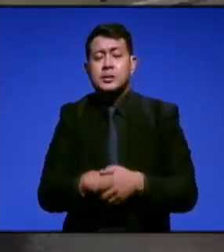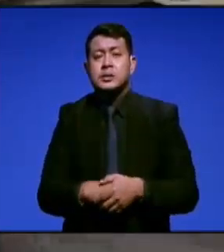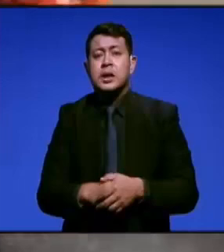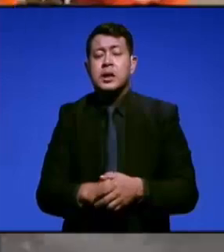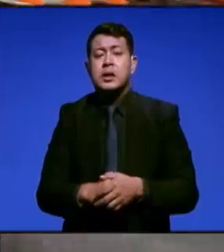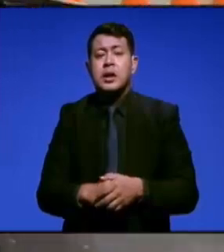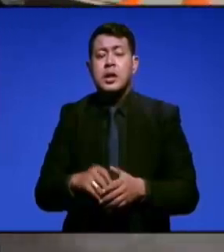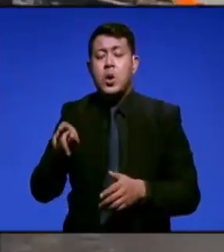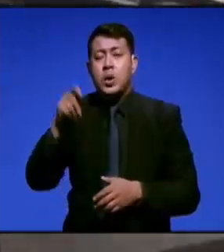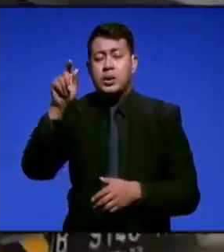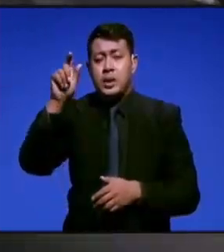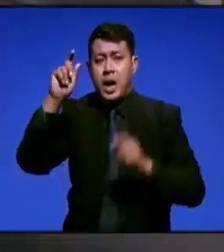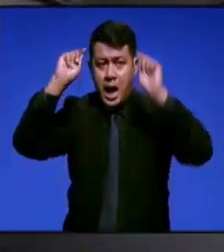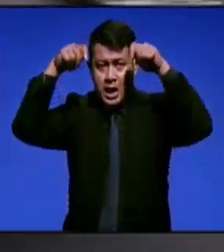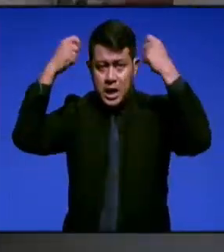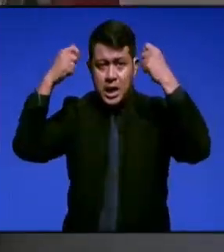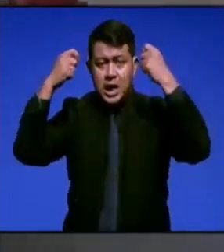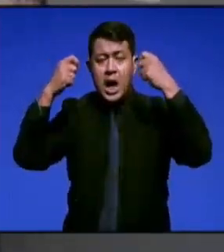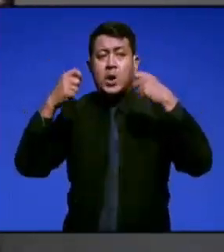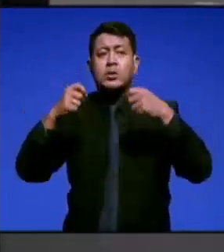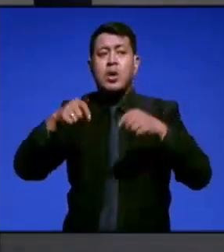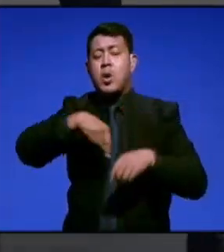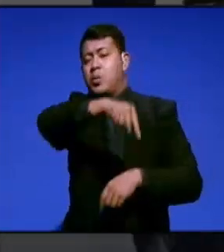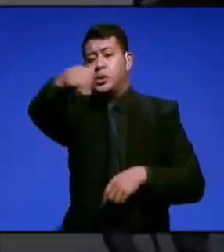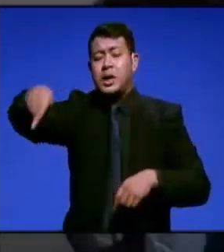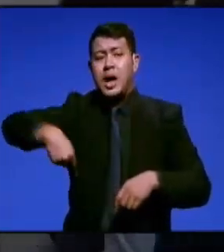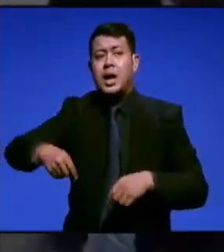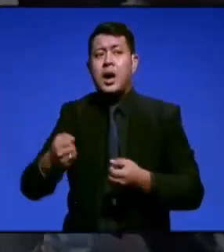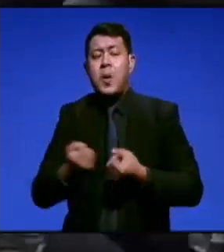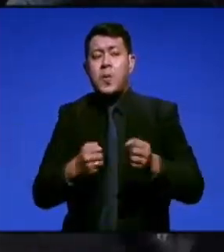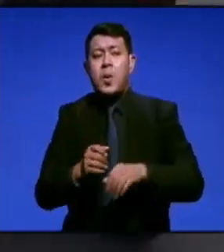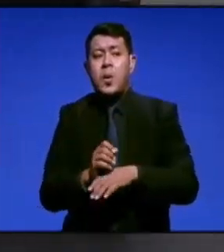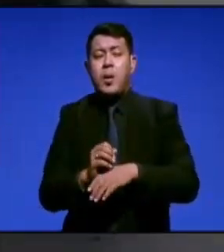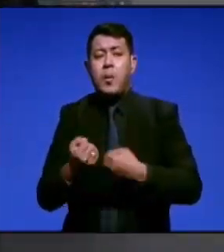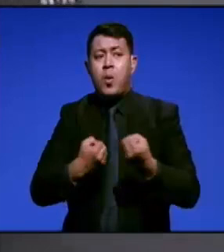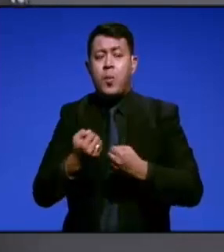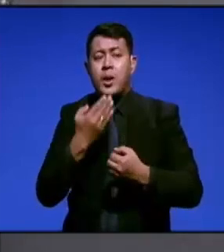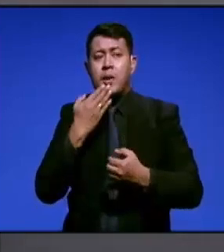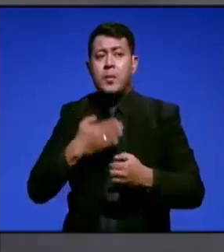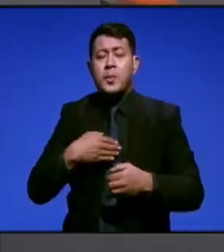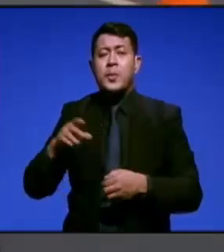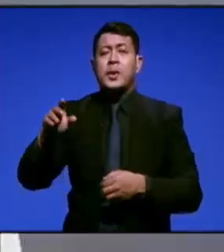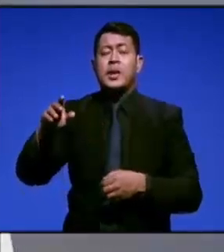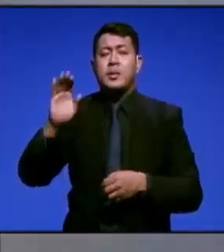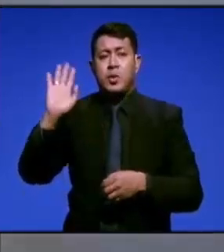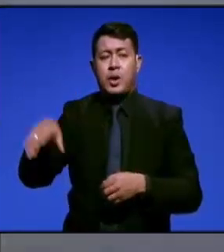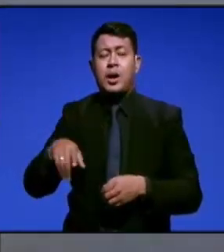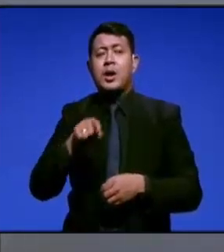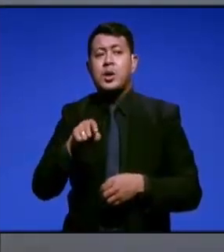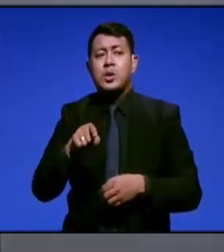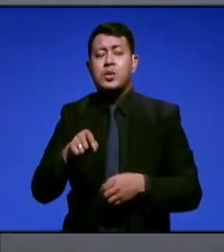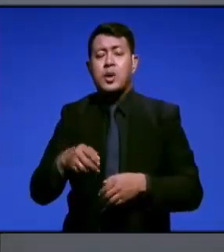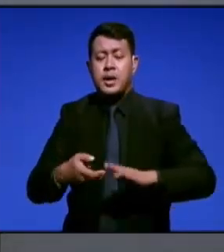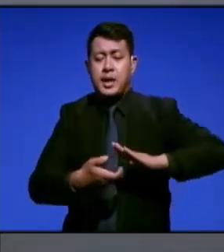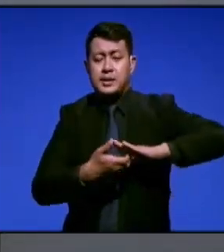Garut, polisi memerintahkan sopir kendaraan derek untuk putar arah setelah membawa minibus diduga milik pemudik. Pemilik diduga memakai jasa